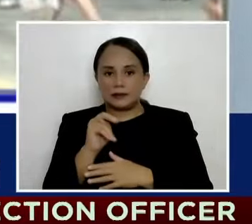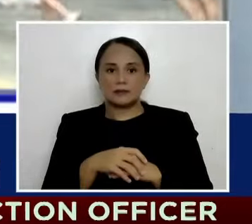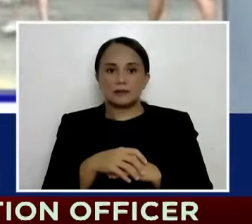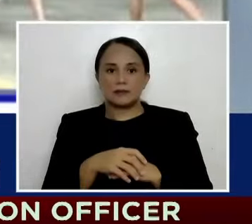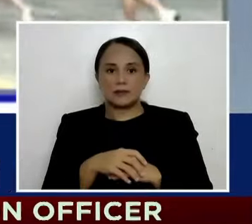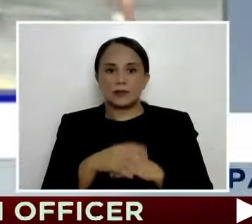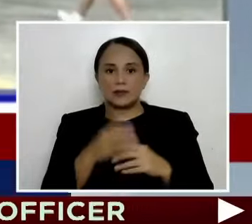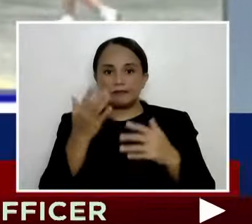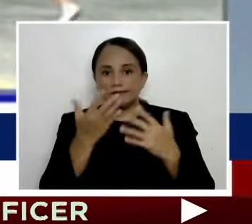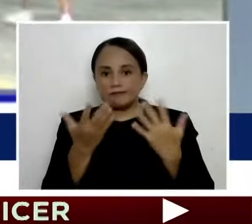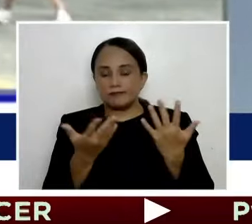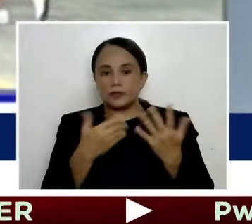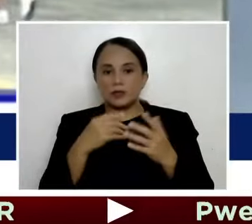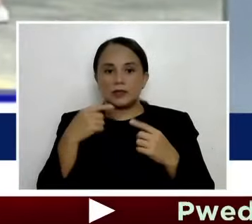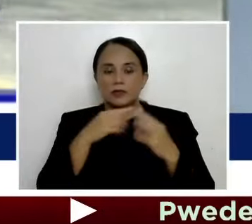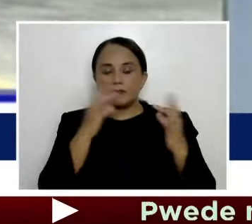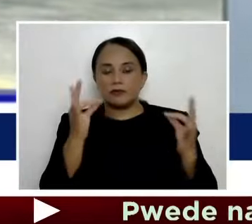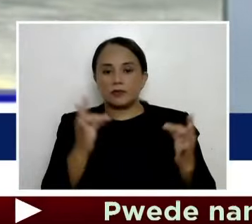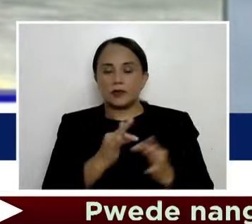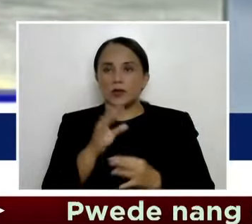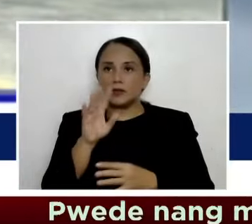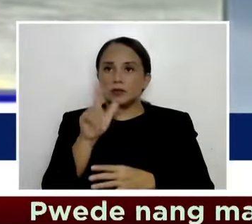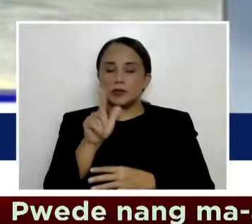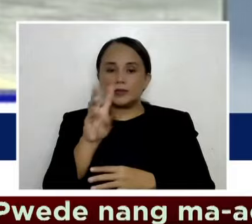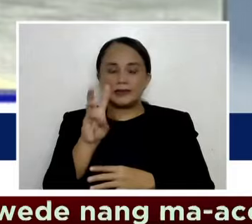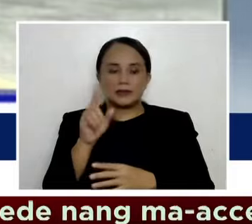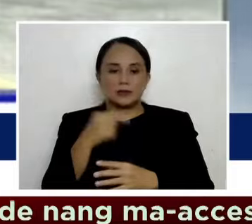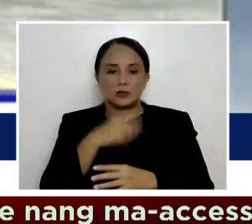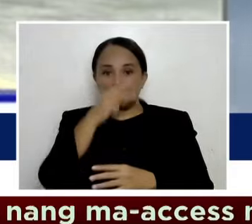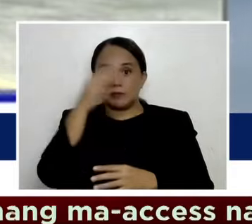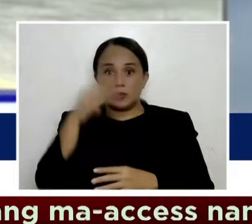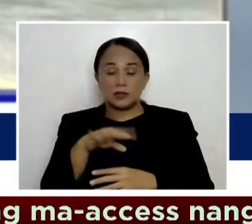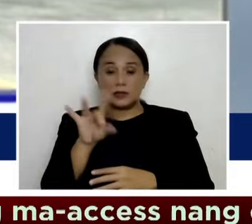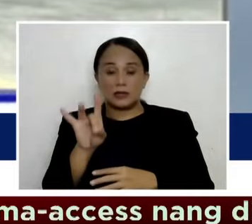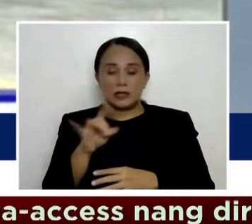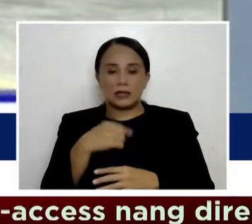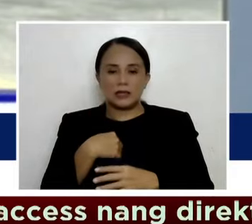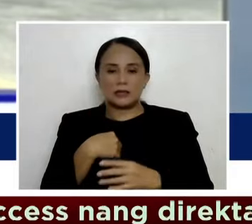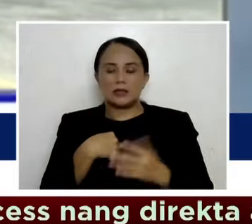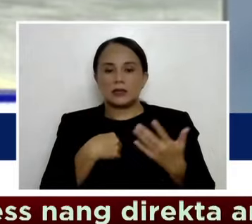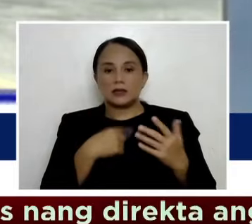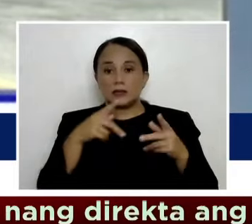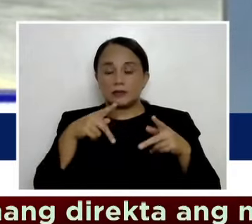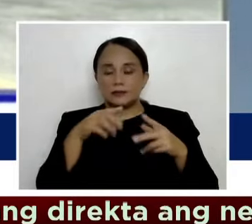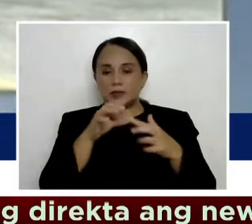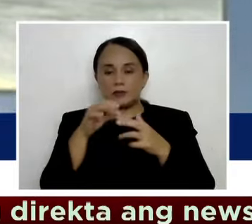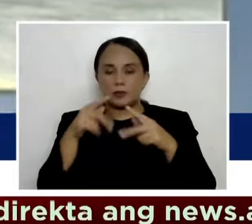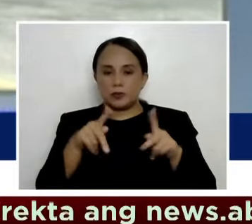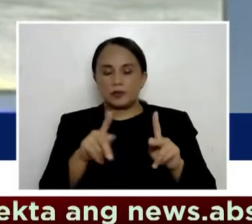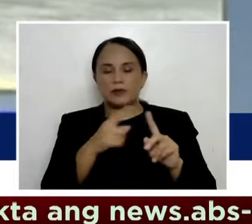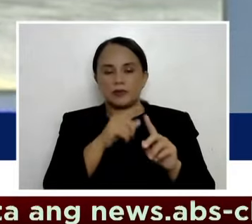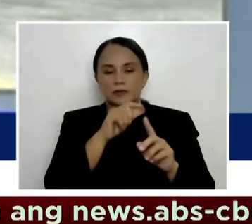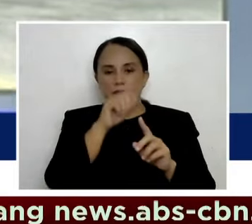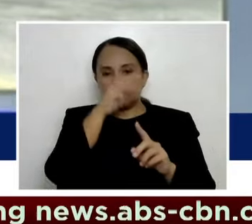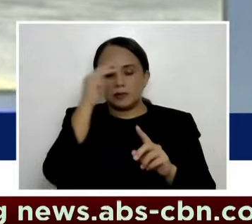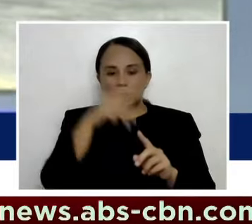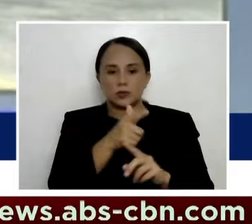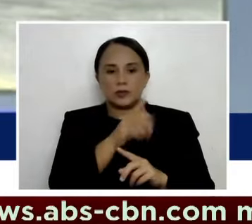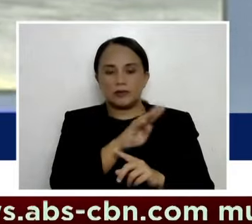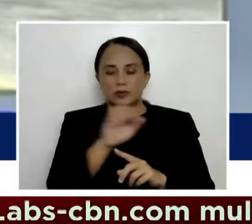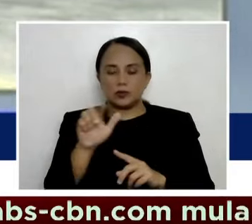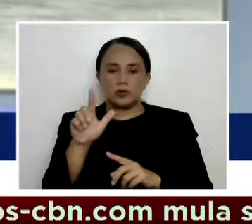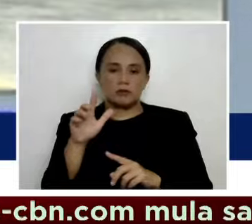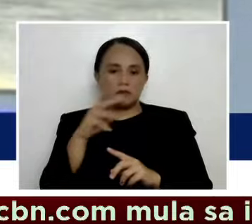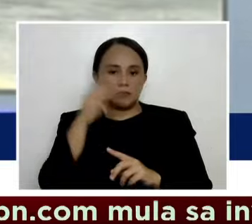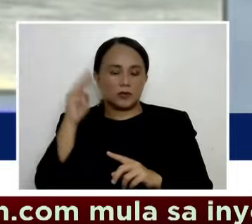po simula ng February 26 to March 8, ang duration po ng special permit ay March 24 hanggang March 31 po,